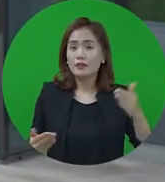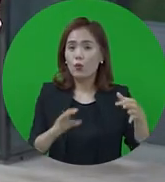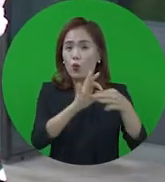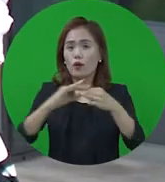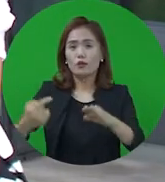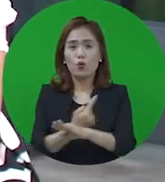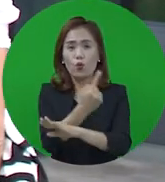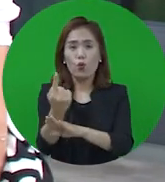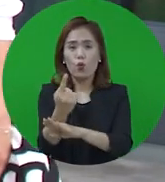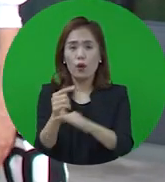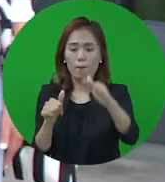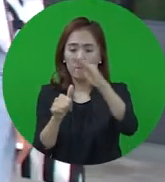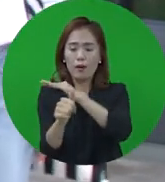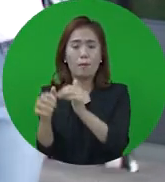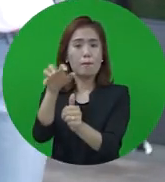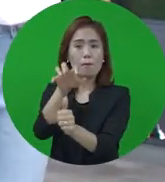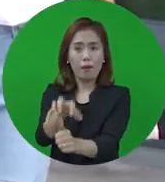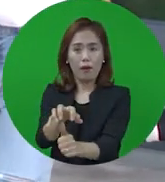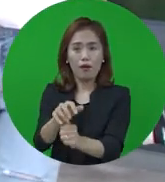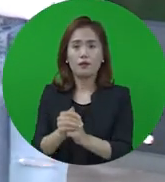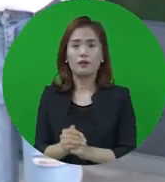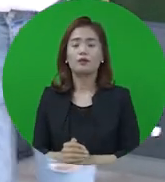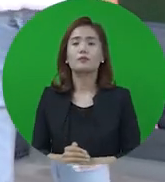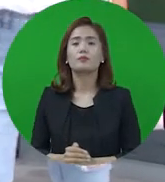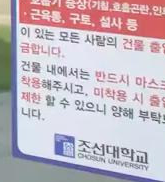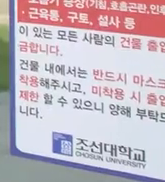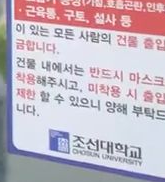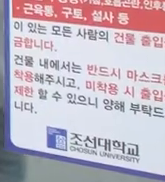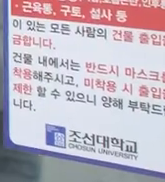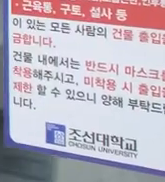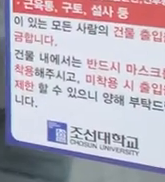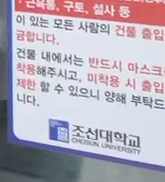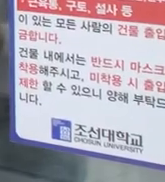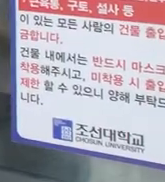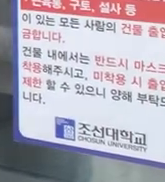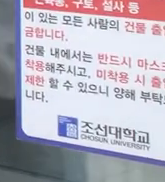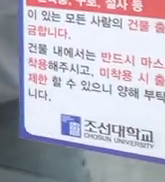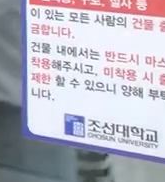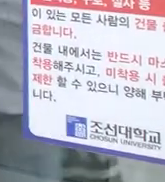수험생 및 관계자 외에는 출입이 통제됩니다.